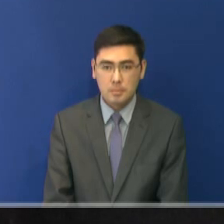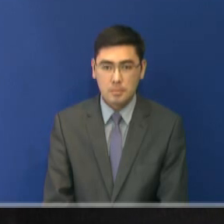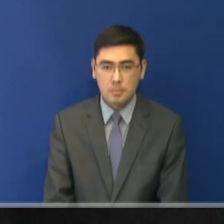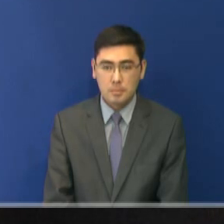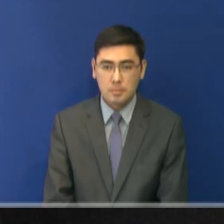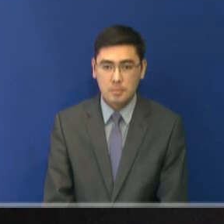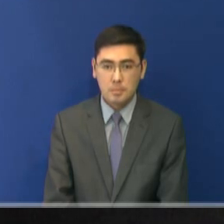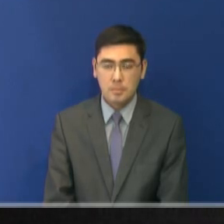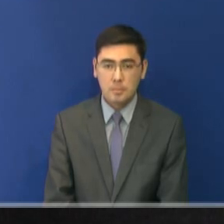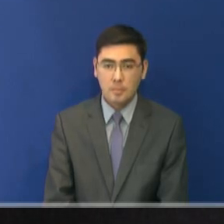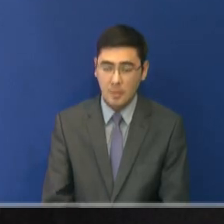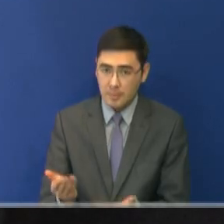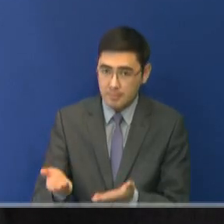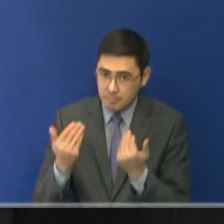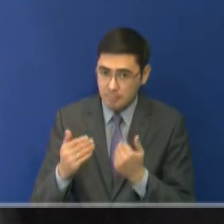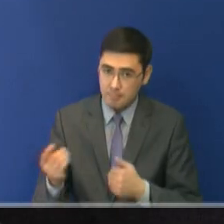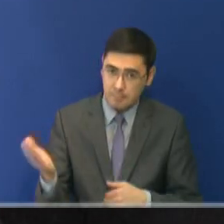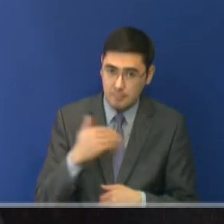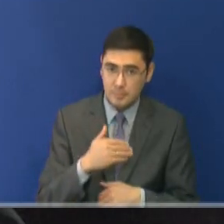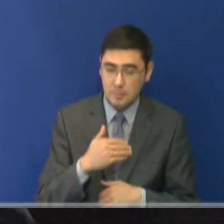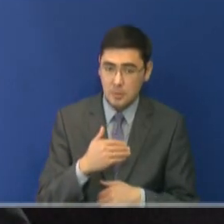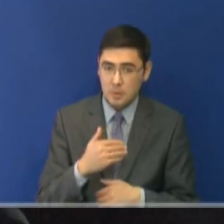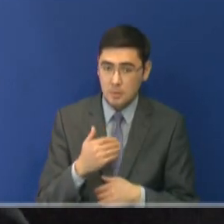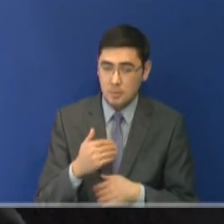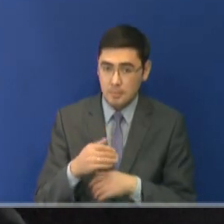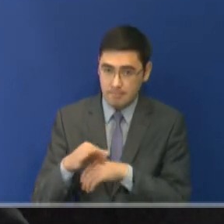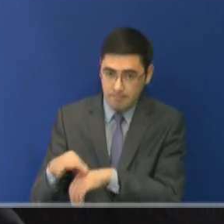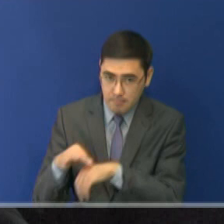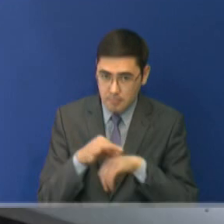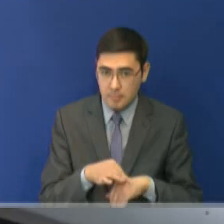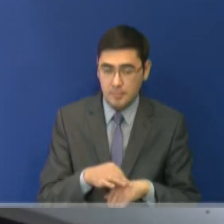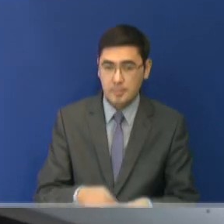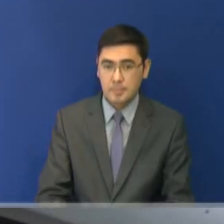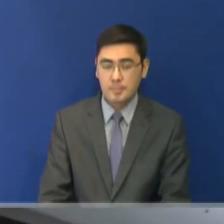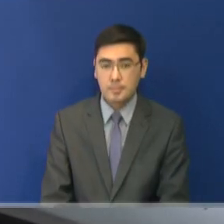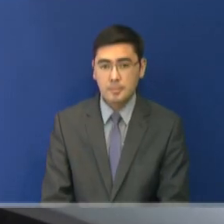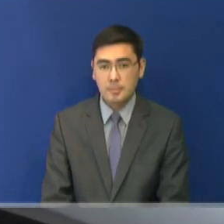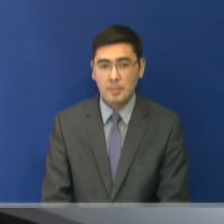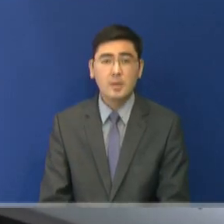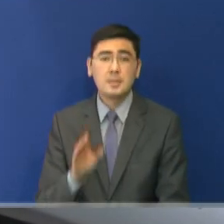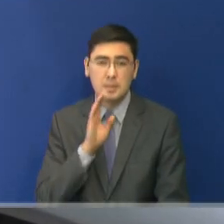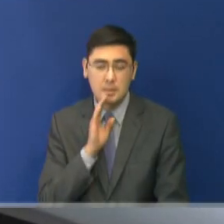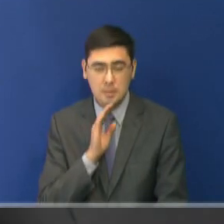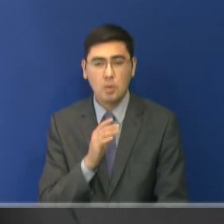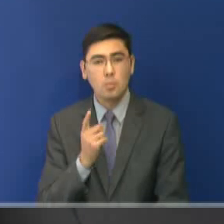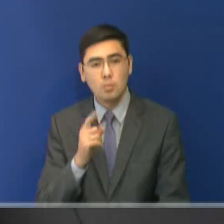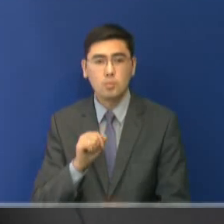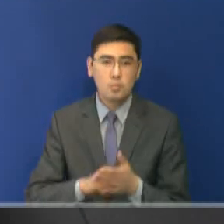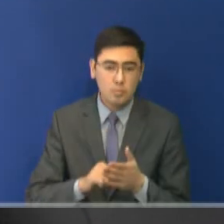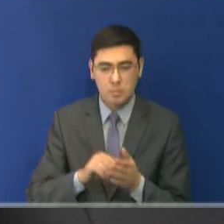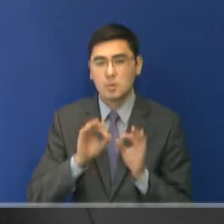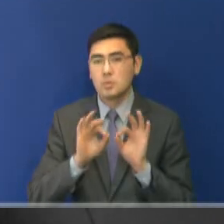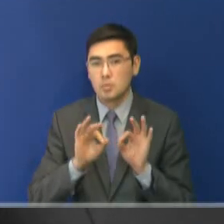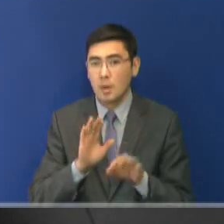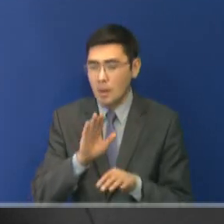выходите, пожалуйста, девушки. Сейчас мы все будем останавливать тогда. И завод будет стоять. Девушка написала объяснительную, но протокол все